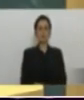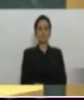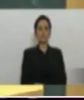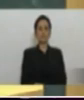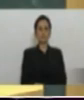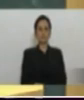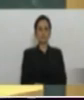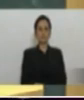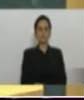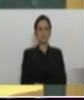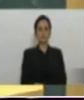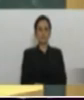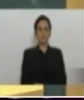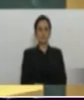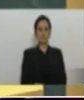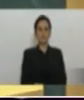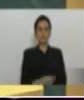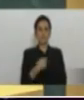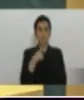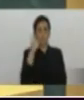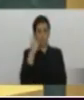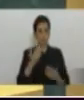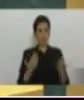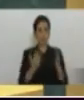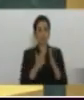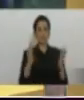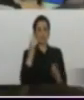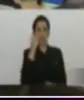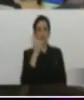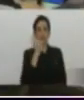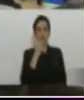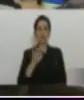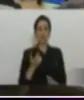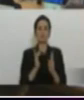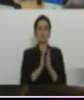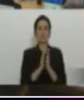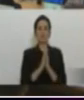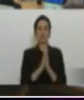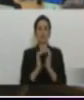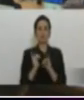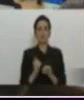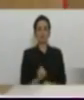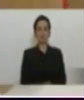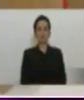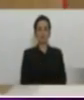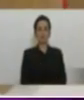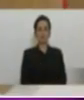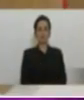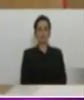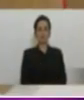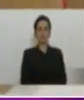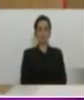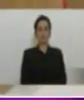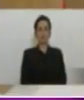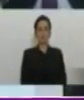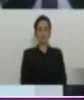депроценты, ауцрили. Чавардам телес процесси, ам хелисуфлебис, мачорис, гахариас, унаробис, чедегар. Если не